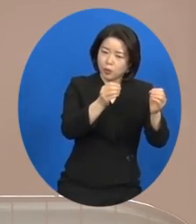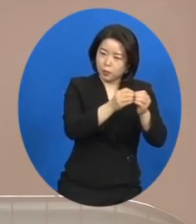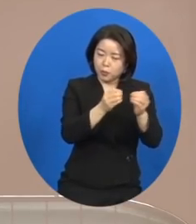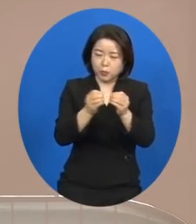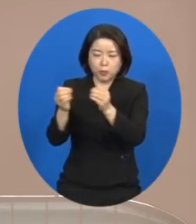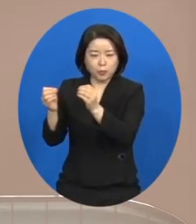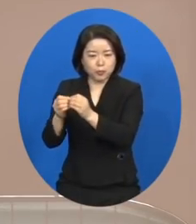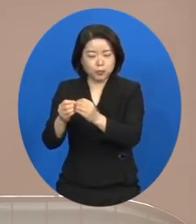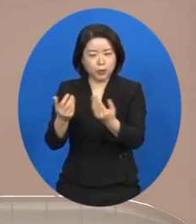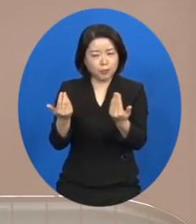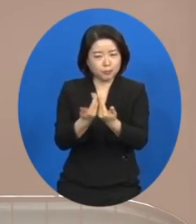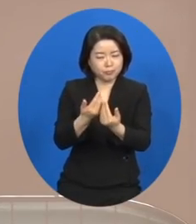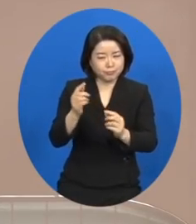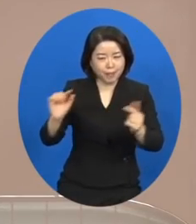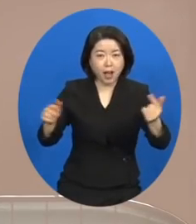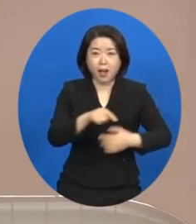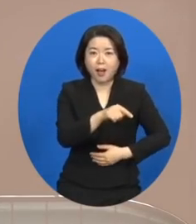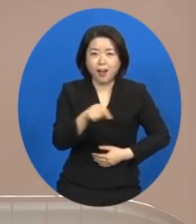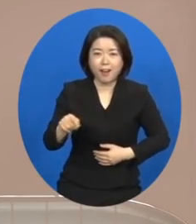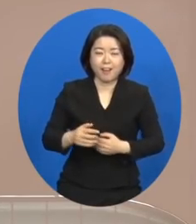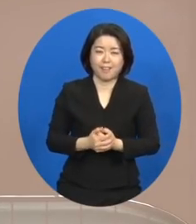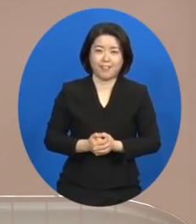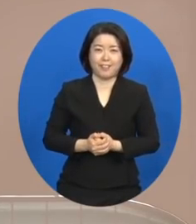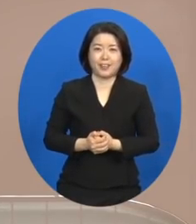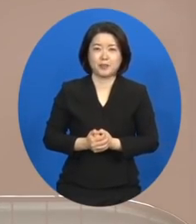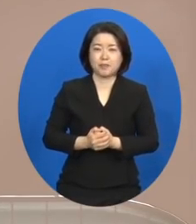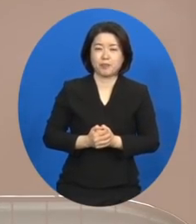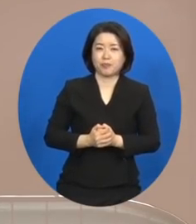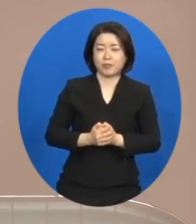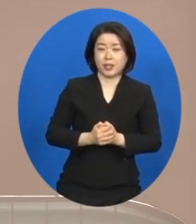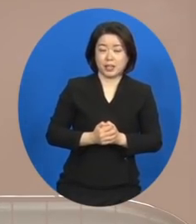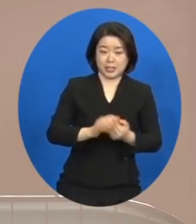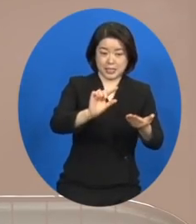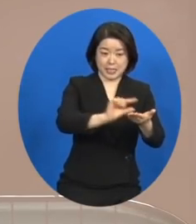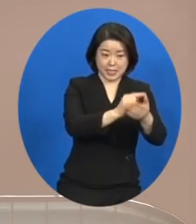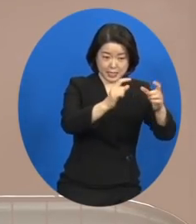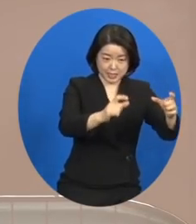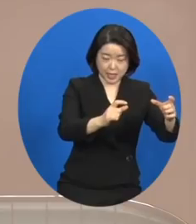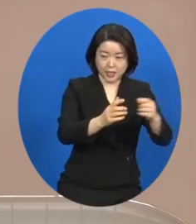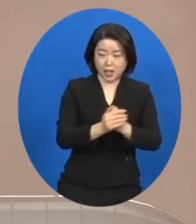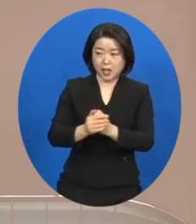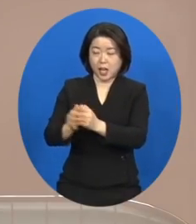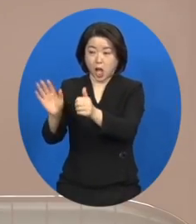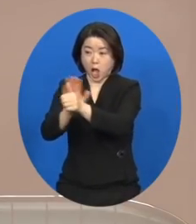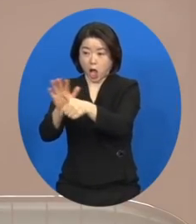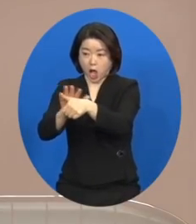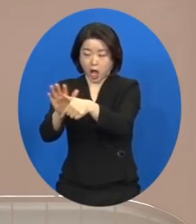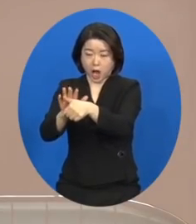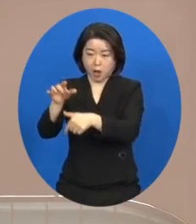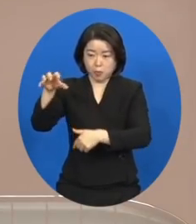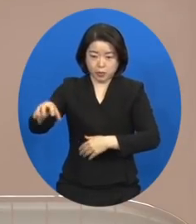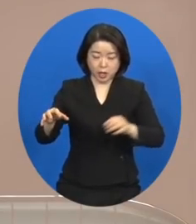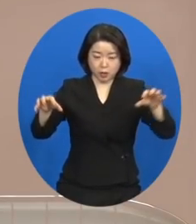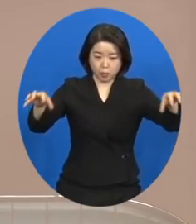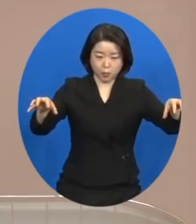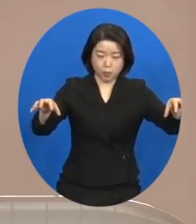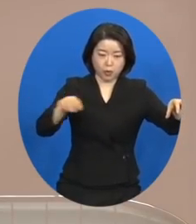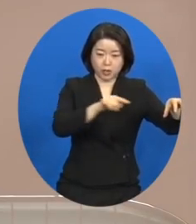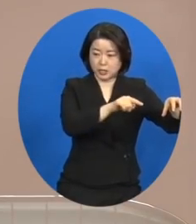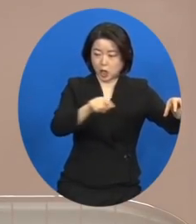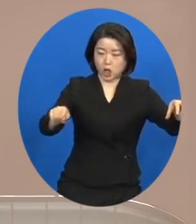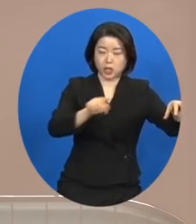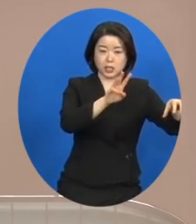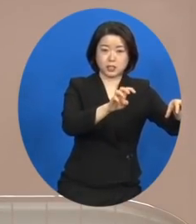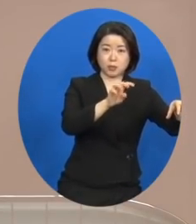같이 나타난 겁니다. 지금 이미 가나와 이 가버나움 거리는 34km예요 직접 확인하고 보기에는